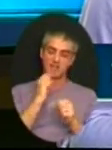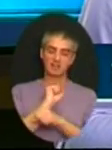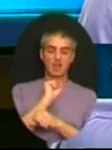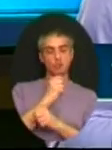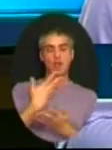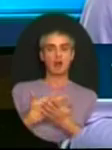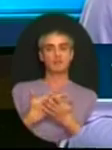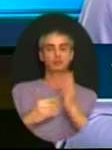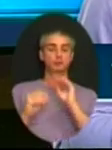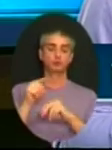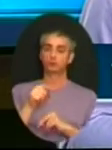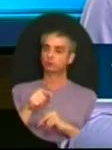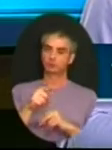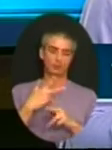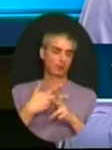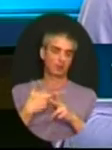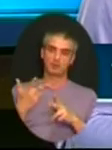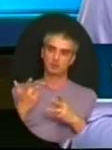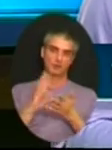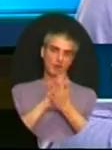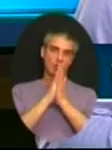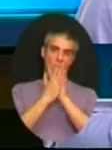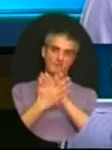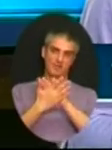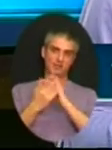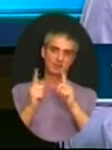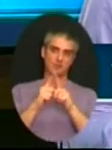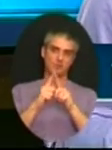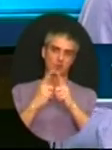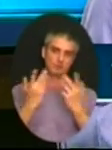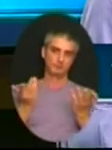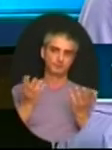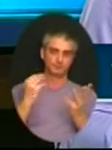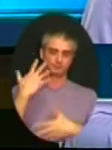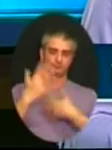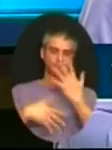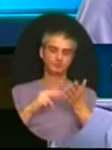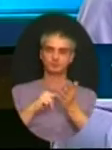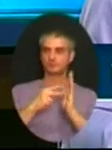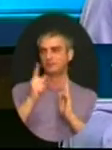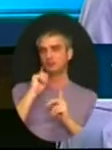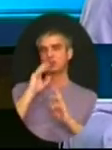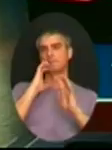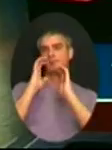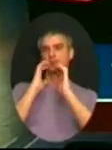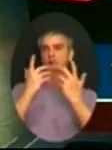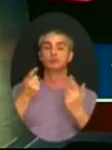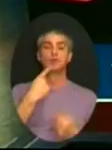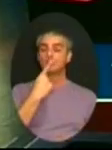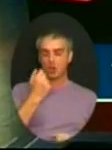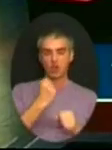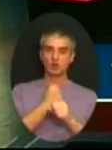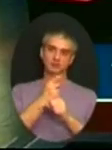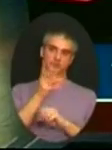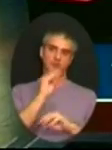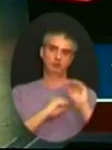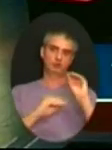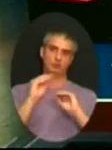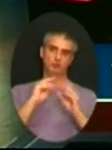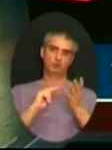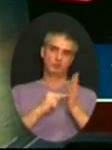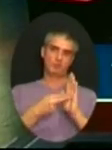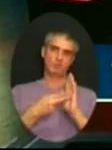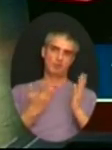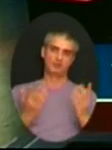המלצות, השימוש הזה, רק הופך לאיזשהו כדור שלג פוליטי. בוא נגיד שזה שם תקשורתי. כן, אבל הוא אומר, עושים איזה שימוש